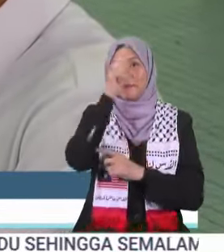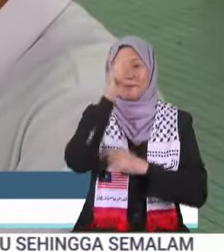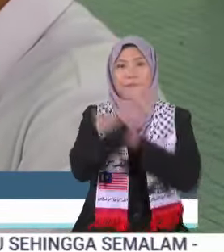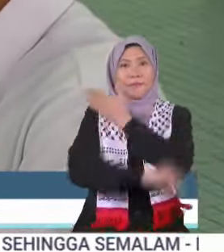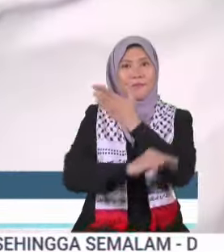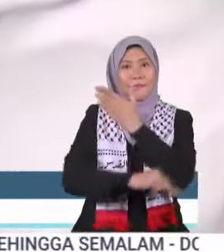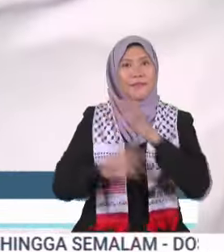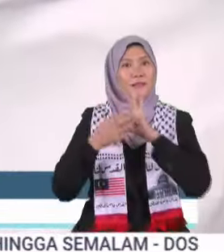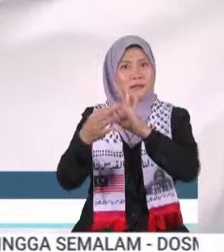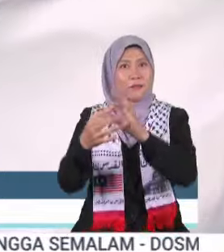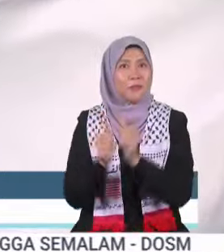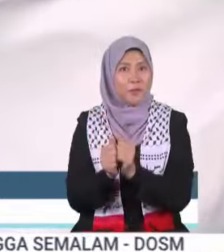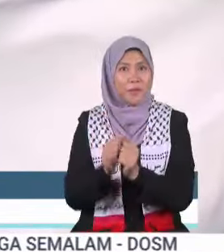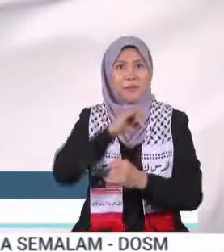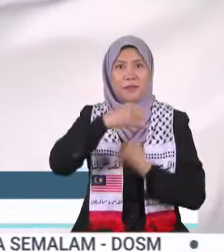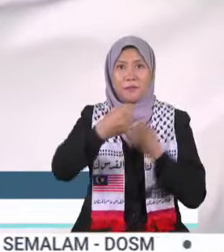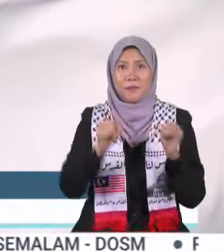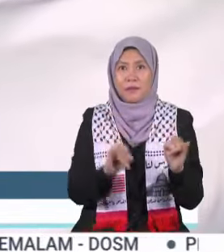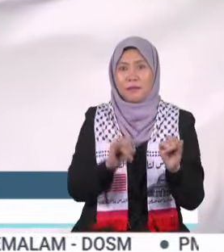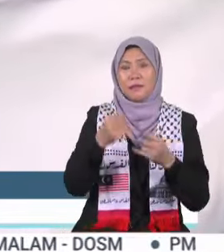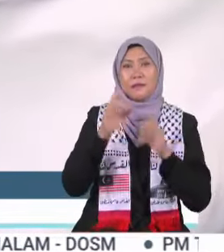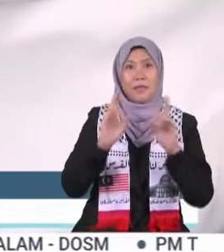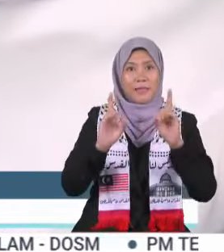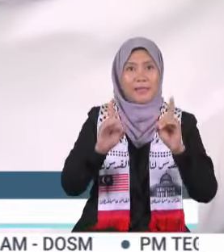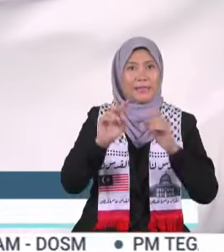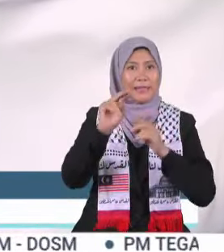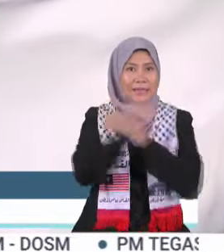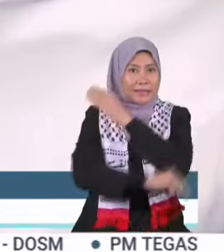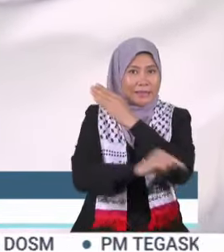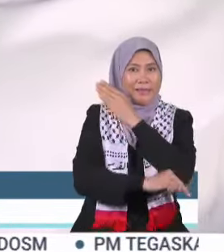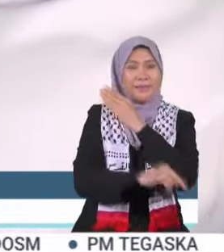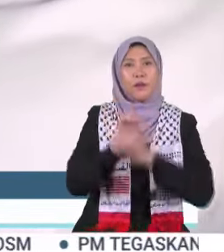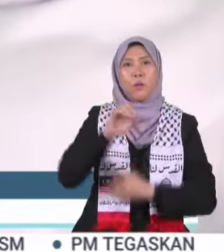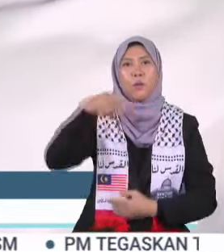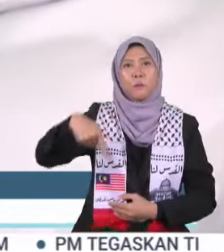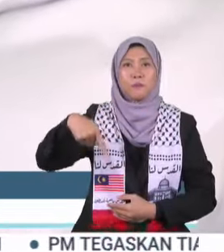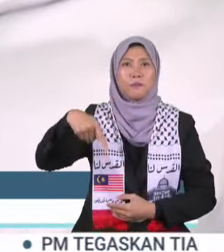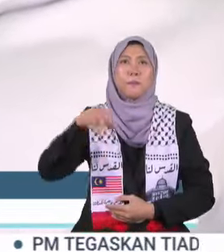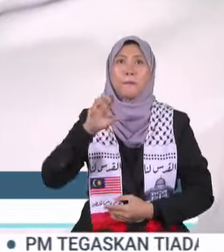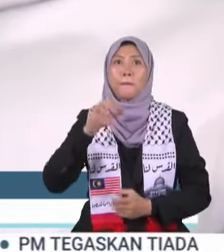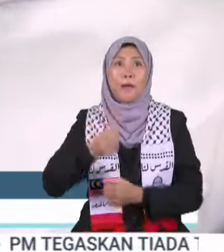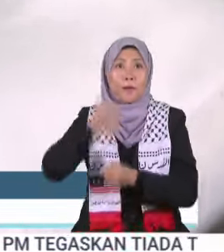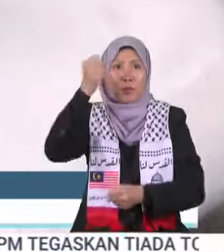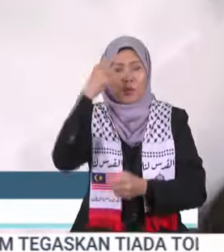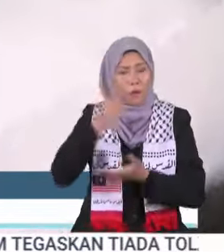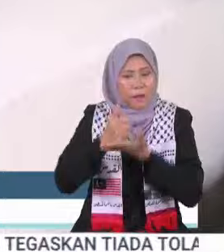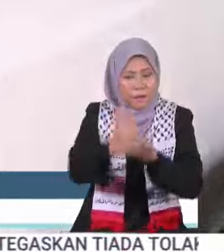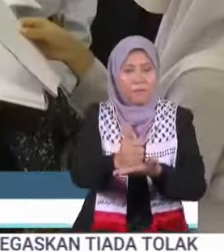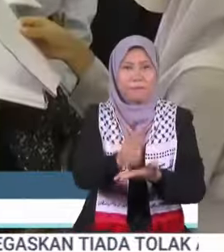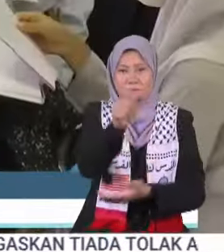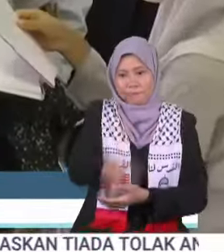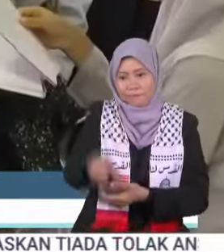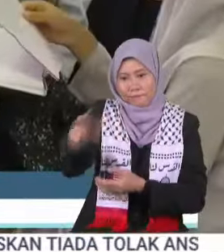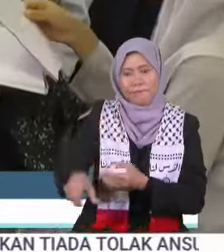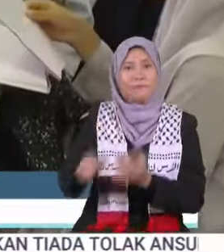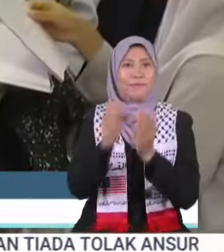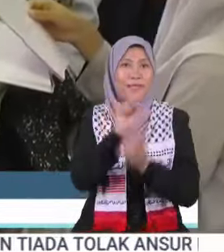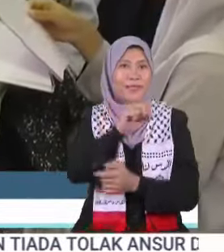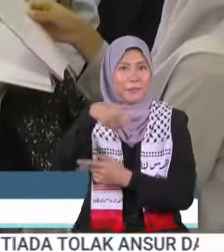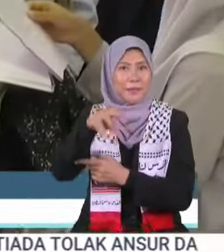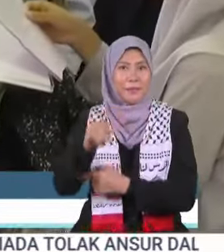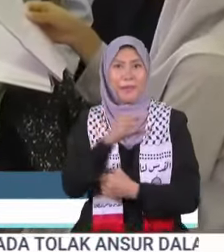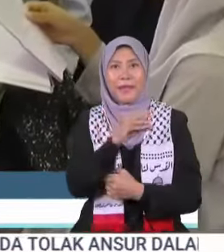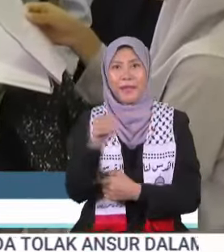bersama jabatan pendidikan Negeri melaksanakan op payung bagi membantu calon SPM dan sijil tinggi persekolahan Malaysia